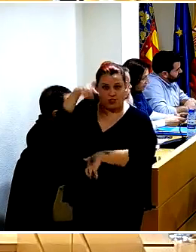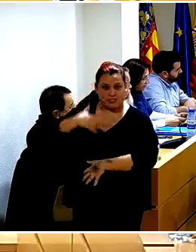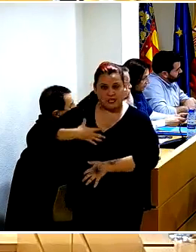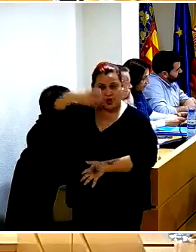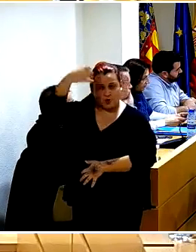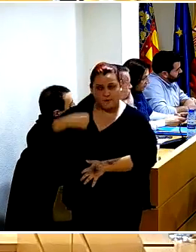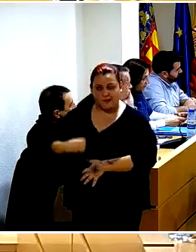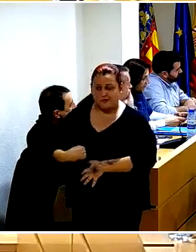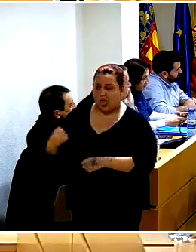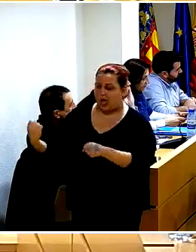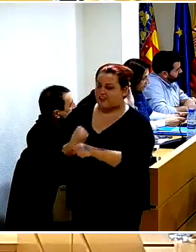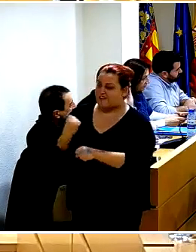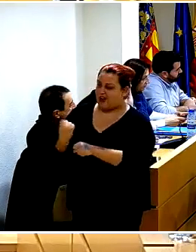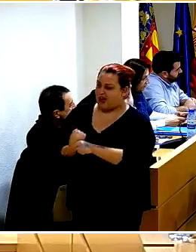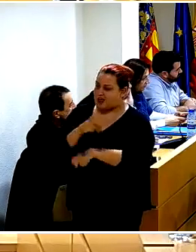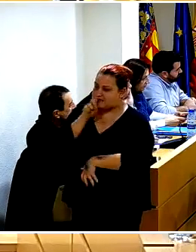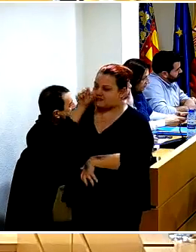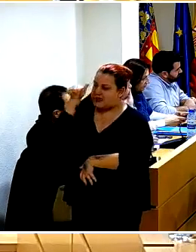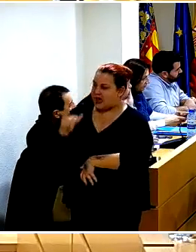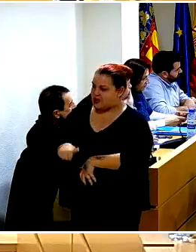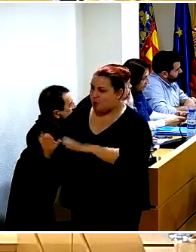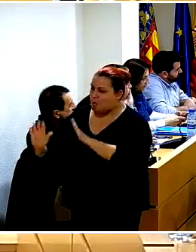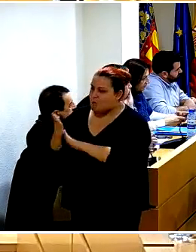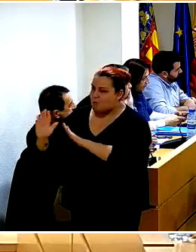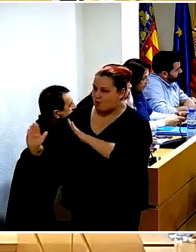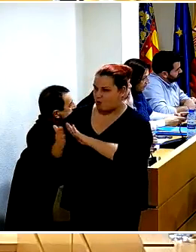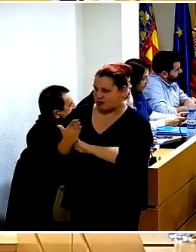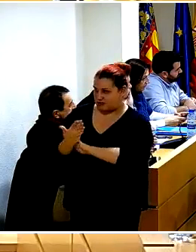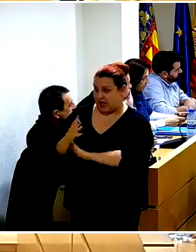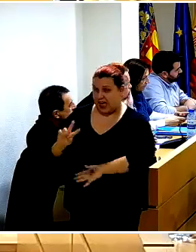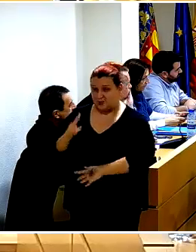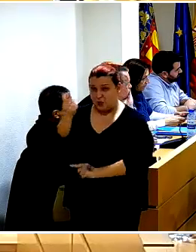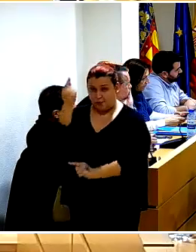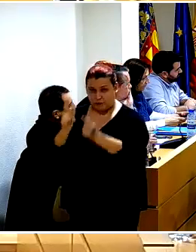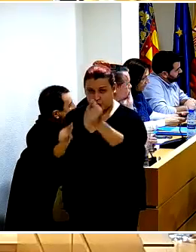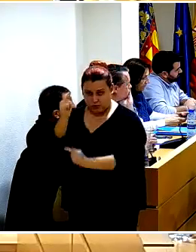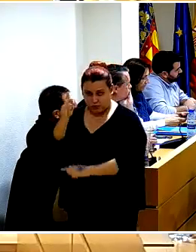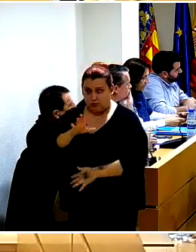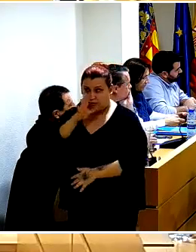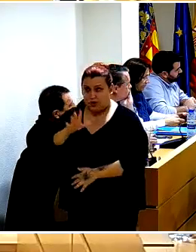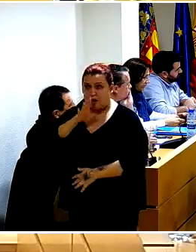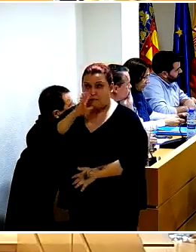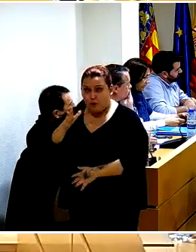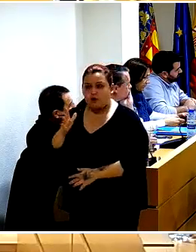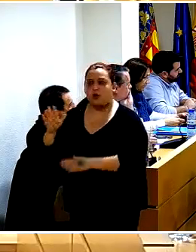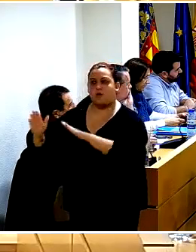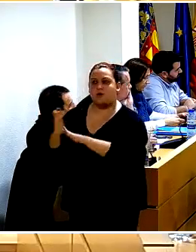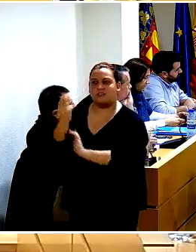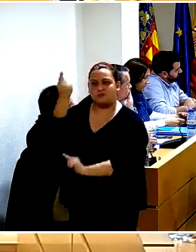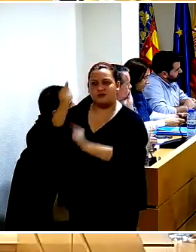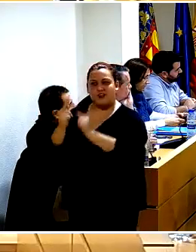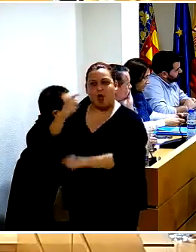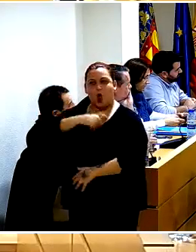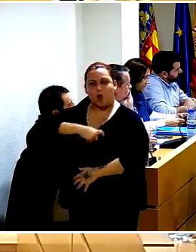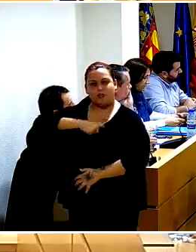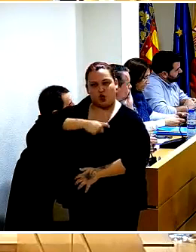a treballar durant aquest any en portar propostes de cara al següent pressupost, perquè les propostes en un pressupost no s'aporten únicament en la comissió d'Hisenda,